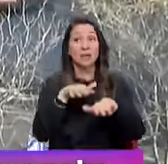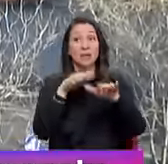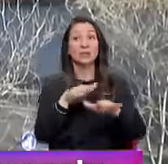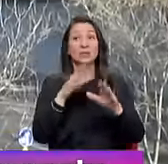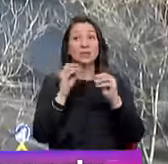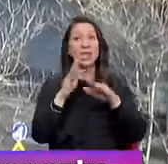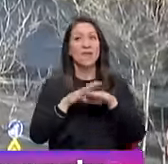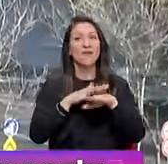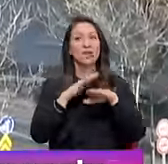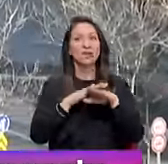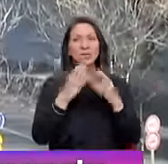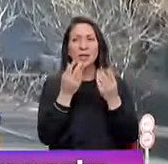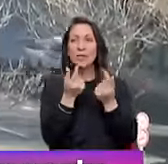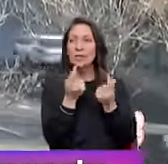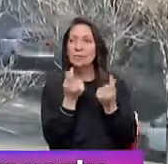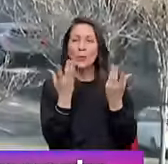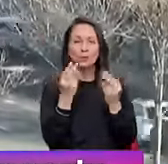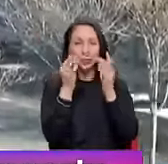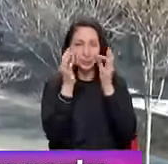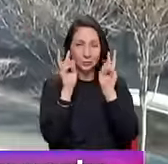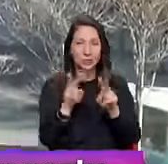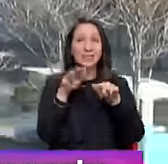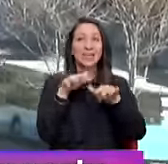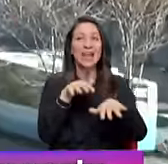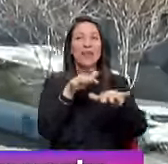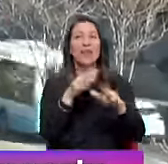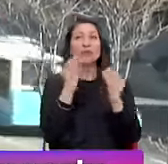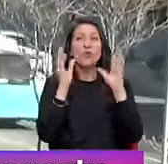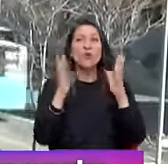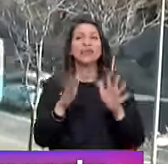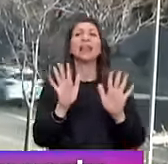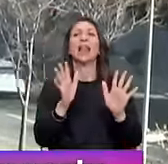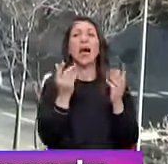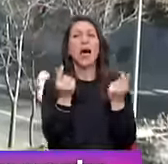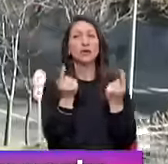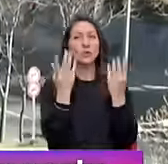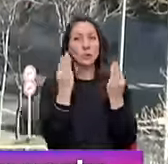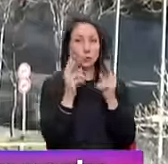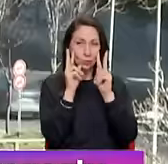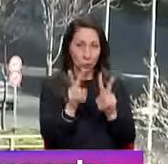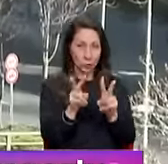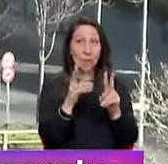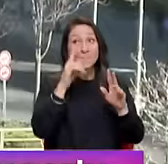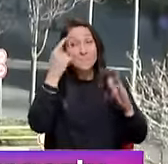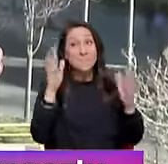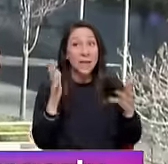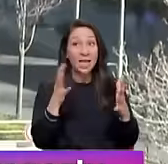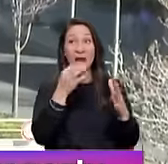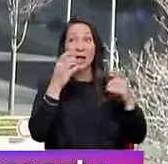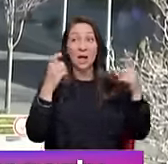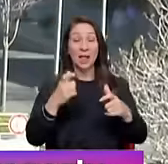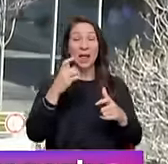böyle yavaşladığına tanıklık ediyoruz ya da trafiğin böyle eksildiğine tanıklık ediyoruz. Belki de